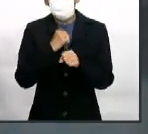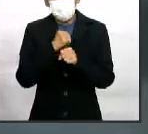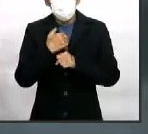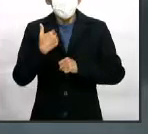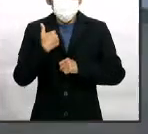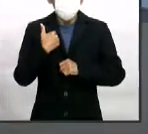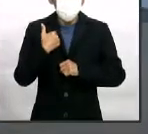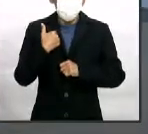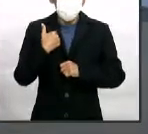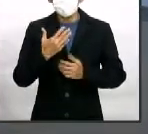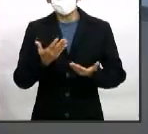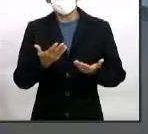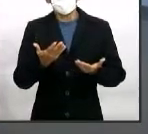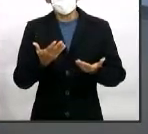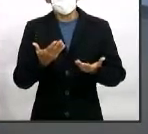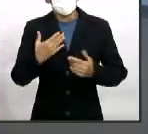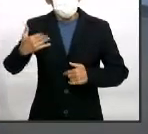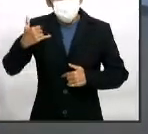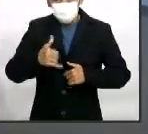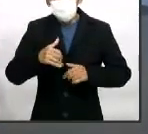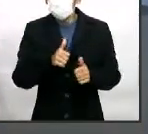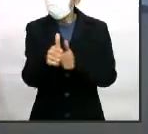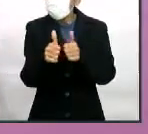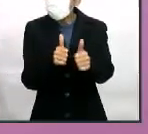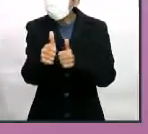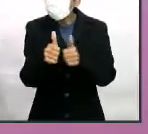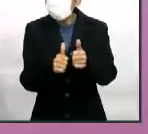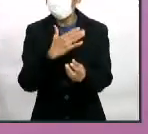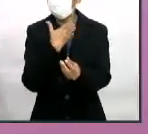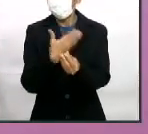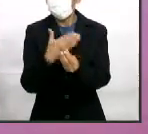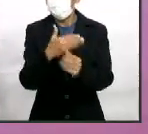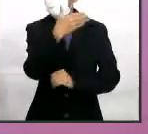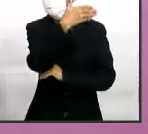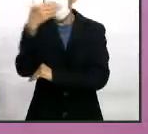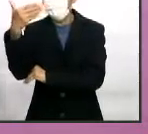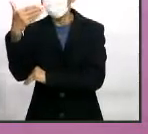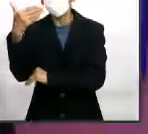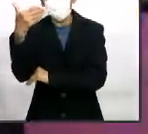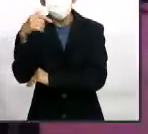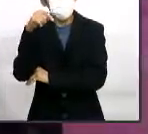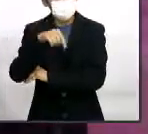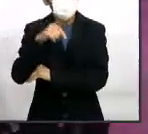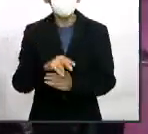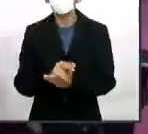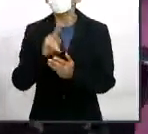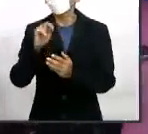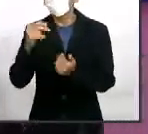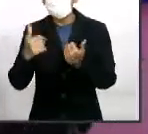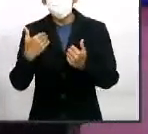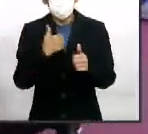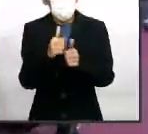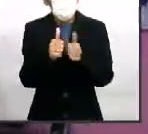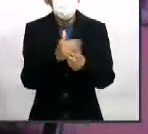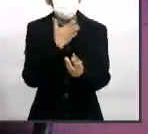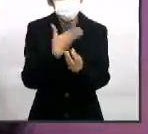งเพราะว่ามาจัดการแข่งขันเทเบิลเทนนิสนานาชาติครับที่สวนนงนุช ก็คือรอบนี้มาจัดแข่งเ